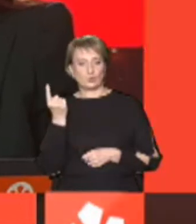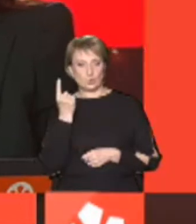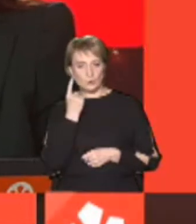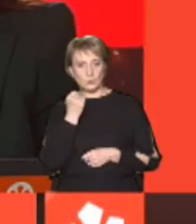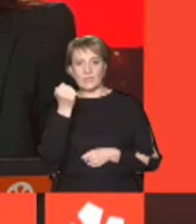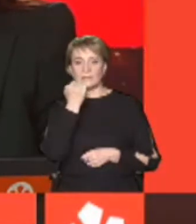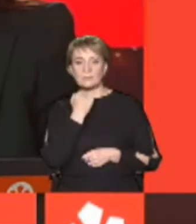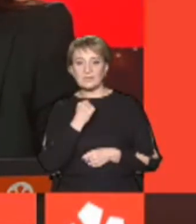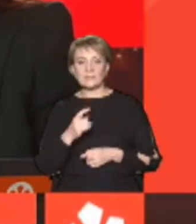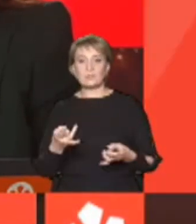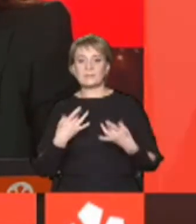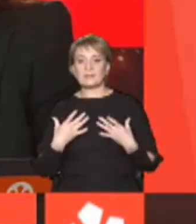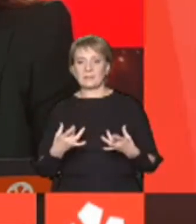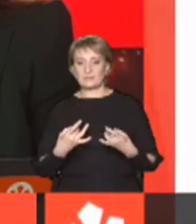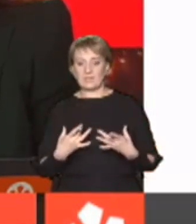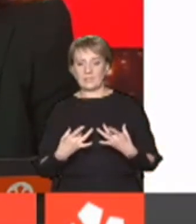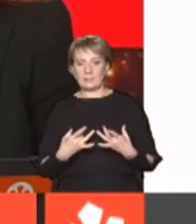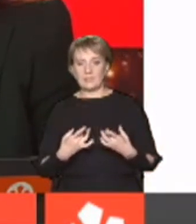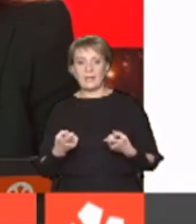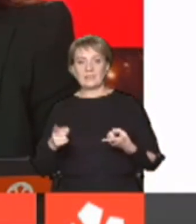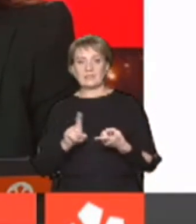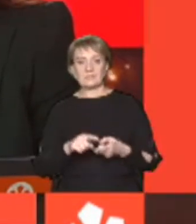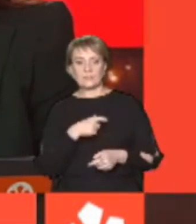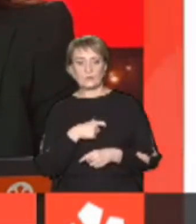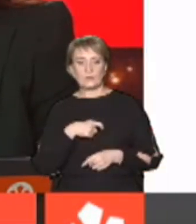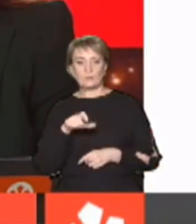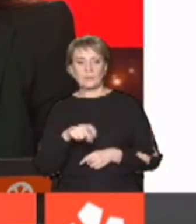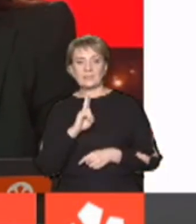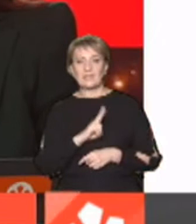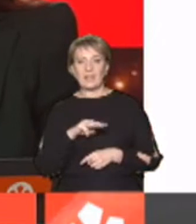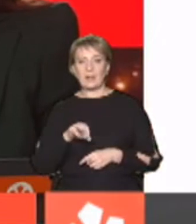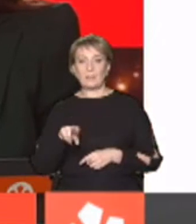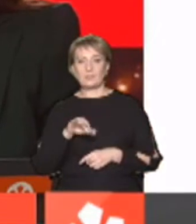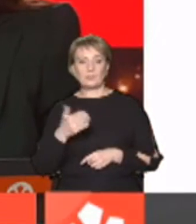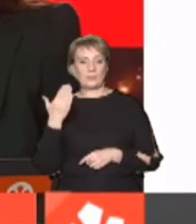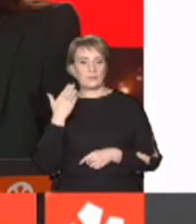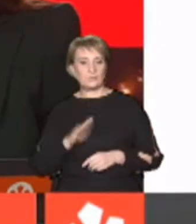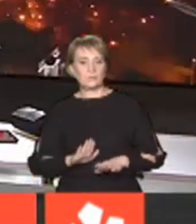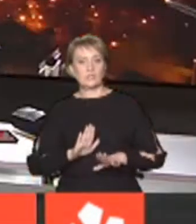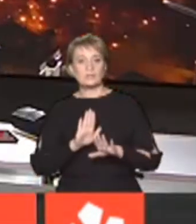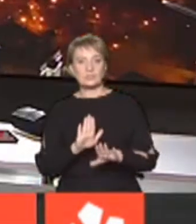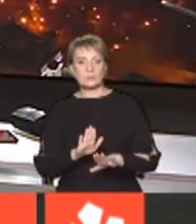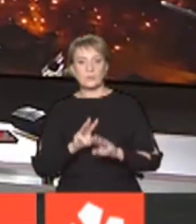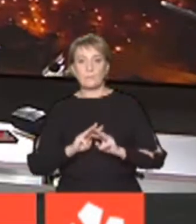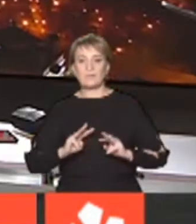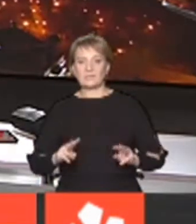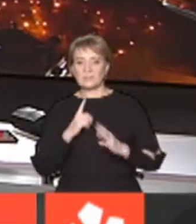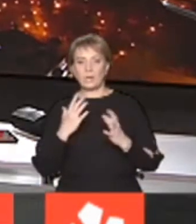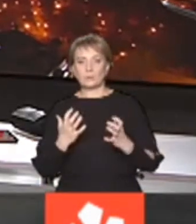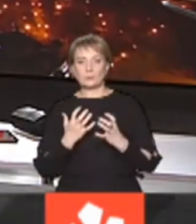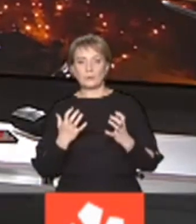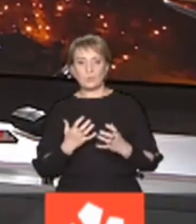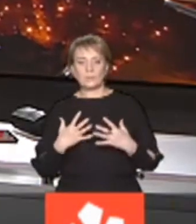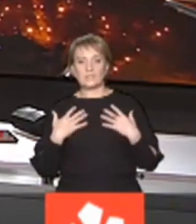дякуємо за цей коментар. Нагадаю, з нами на зв'язку був депутат Київради і в минулому заступник очільника Міністерства охорони